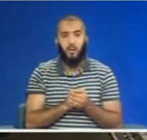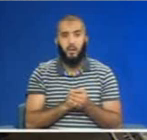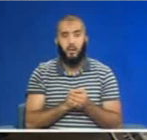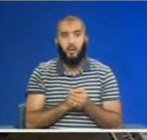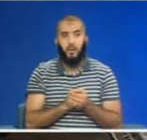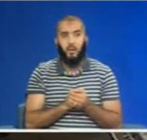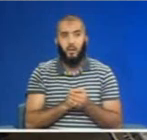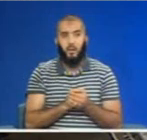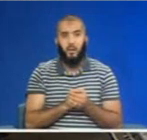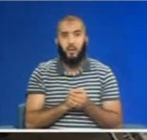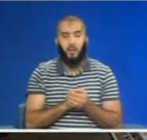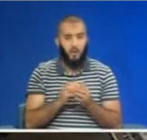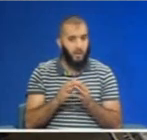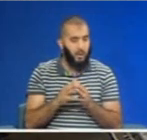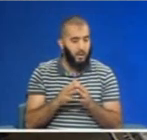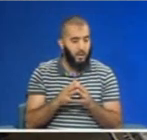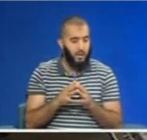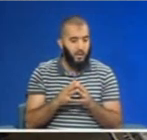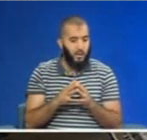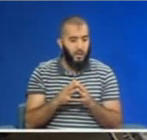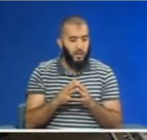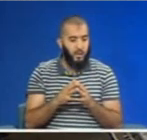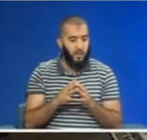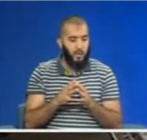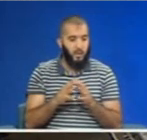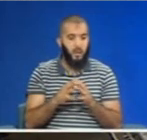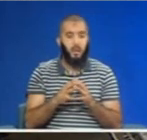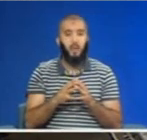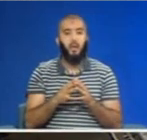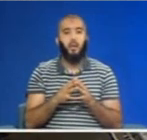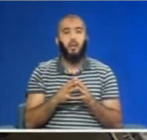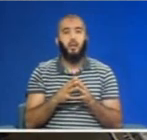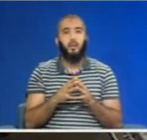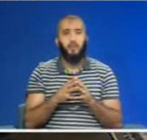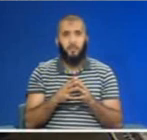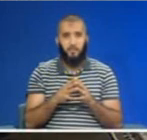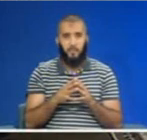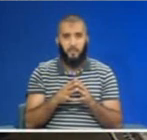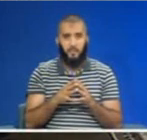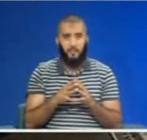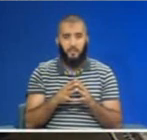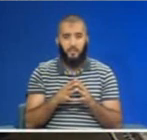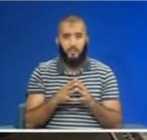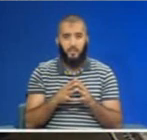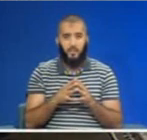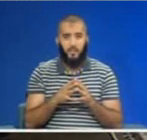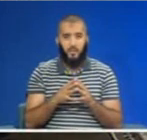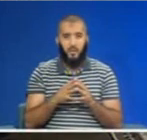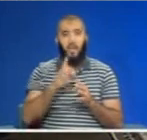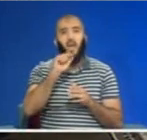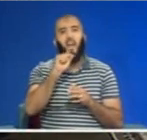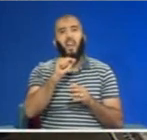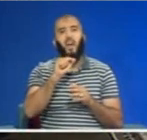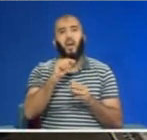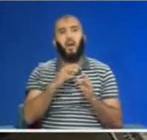لافامي تاعي عندي عرضوني. نعم. ومن بعد كي نروح للعرس تاعهم. يعرضوها للعرس. يعرضوها للعرس. يقطعوا